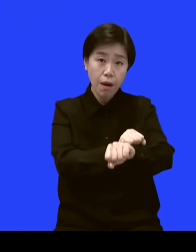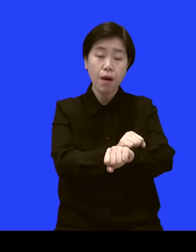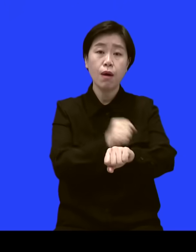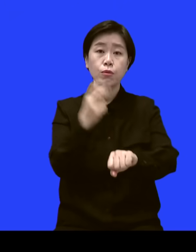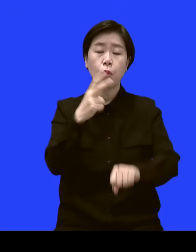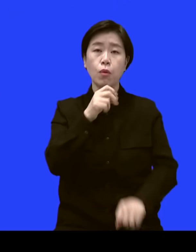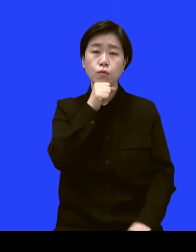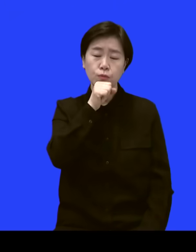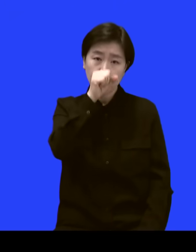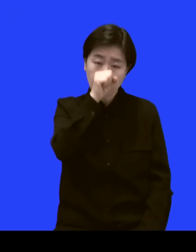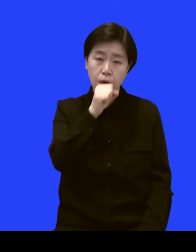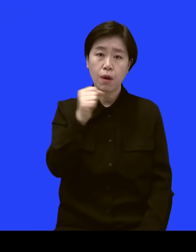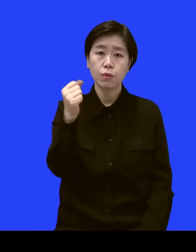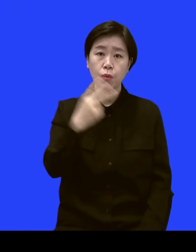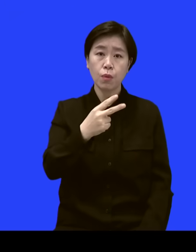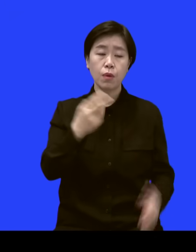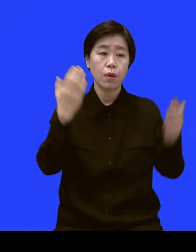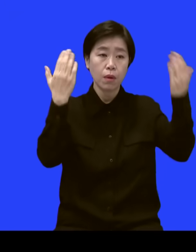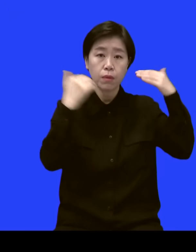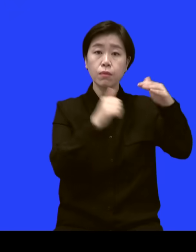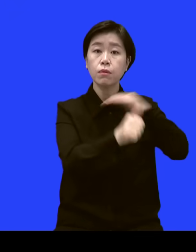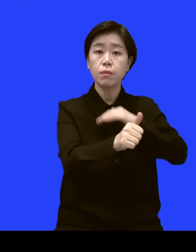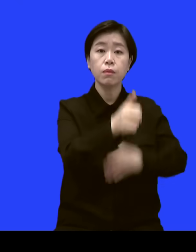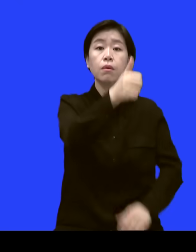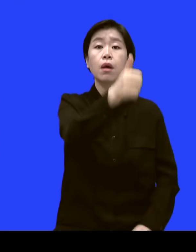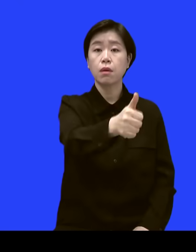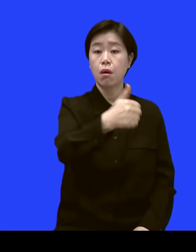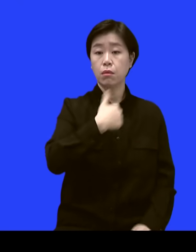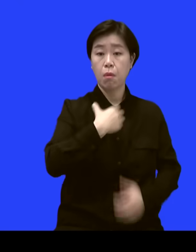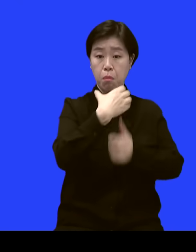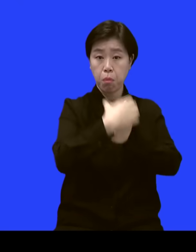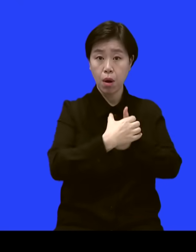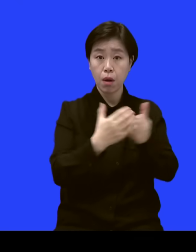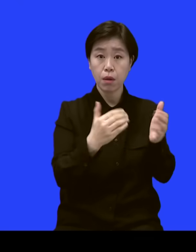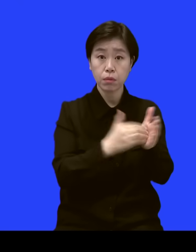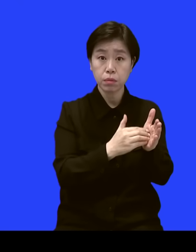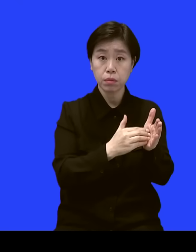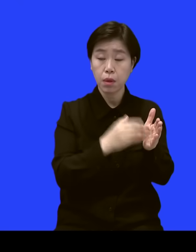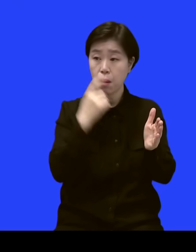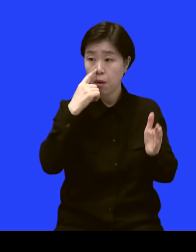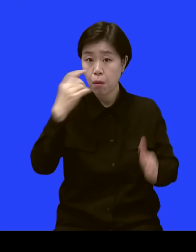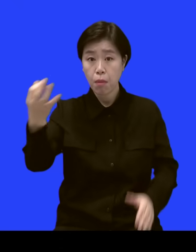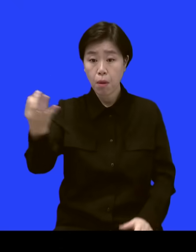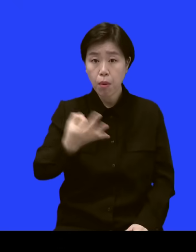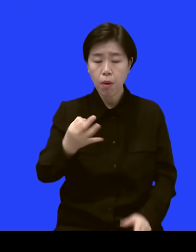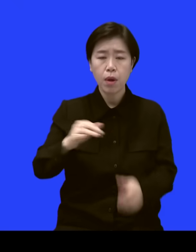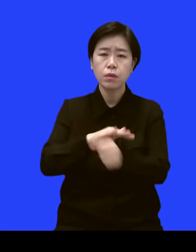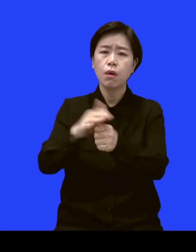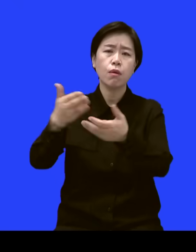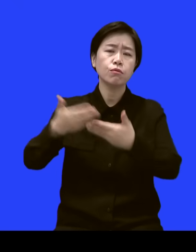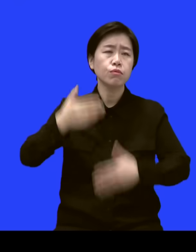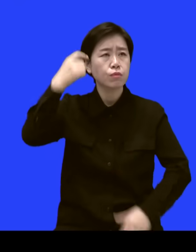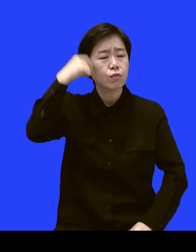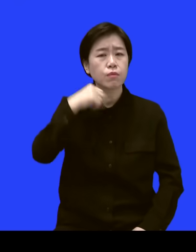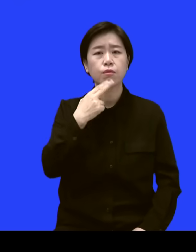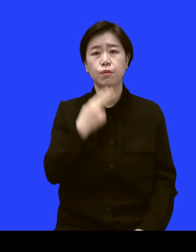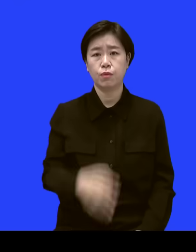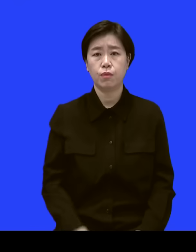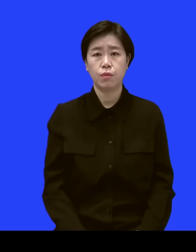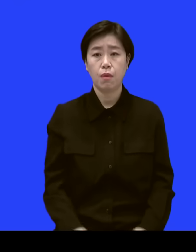별로 좋아하시질 않는 느낌이었어요. 저는 뭔가 사랑받는 느낌을 받지 예, 못했었던 것 항상 같아요. 이제 그렇죠? 엄마는